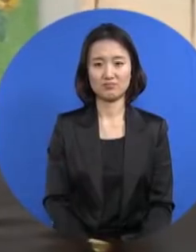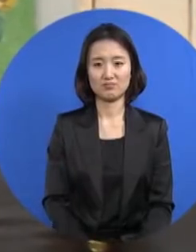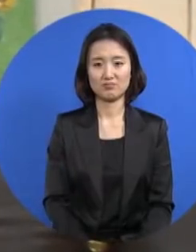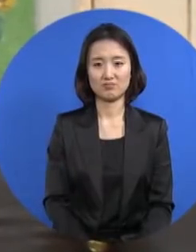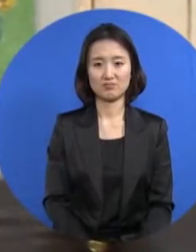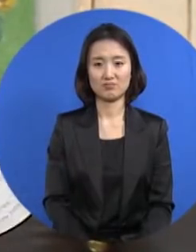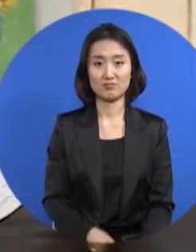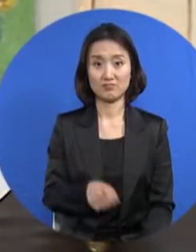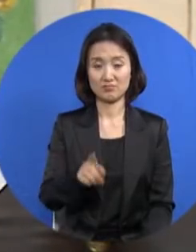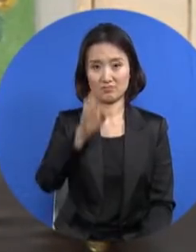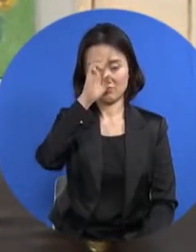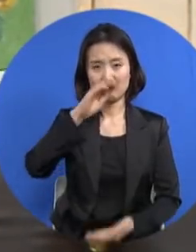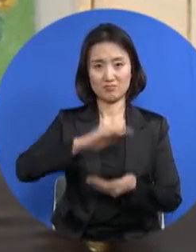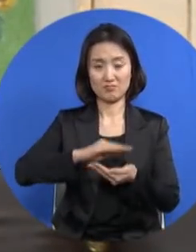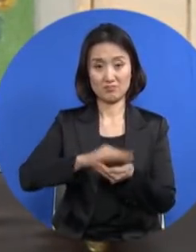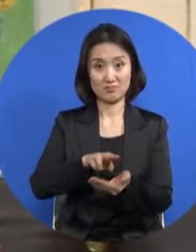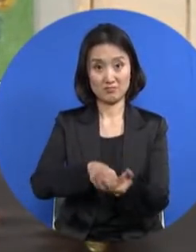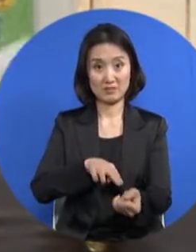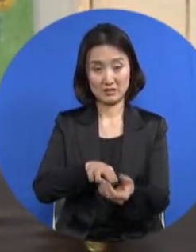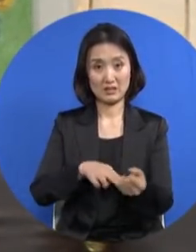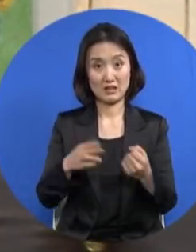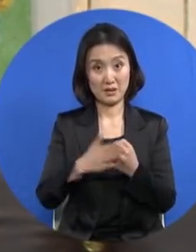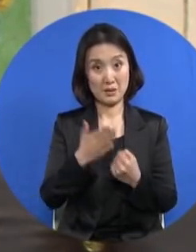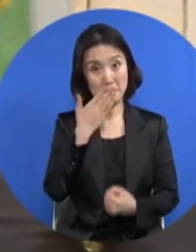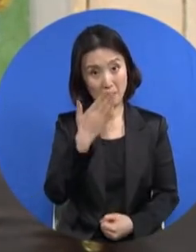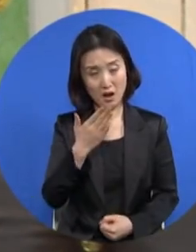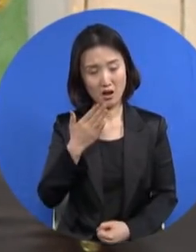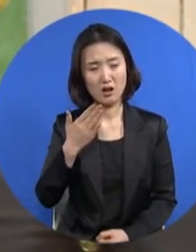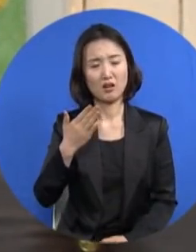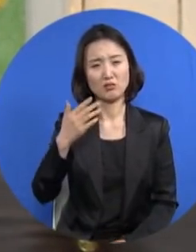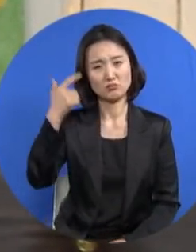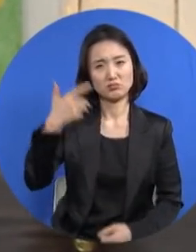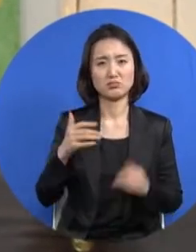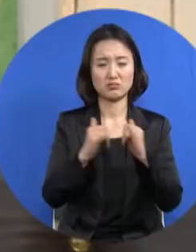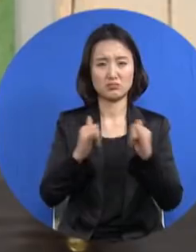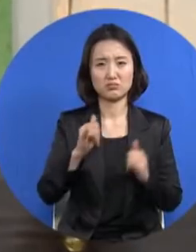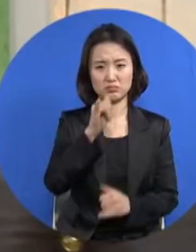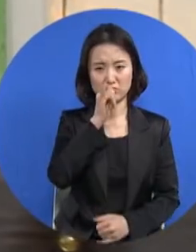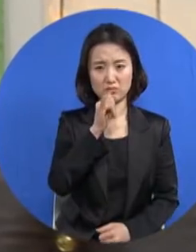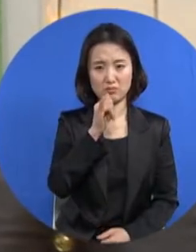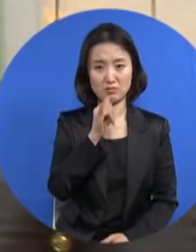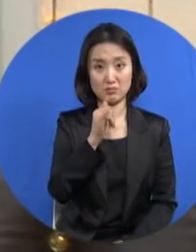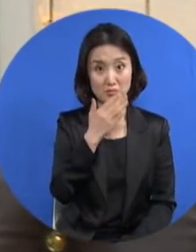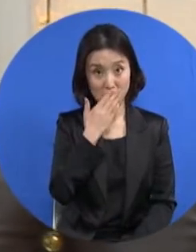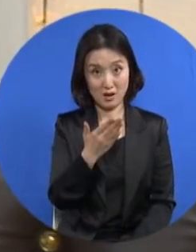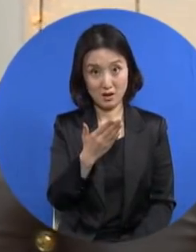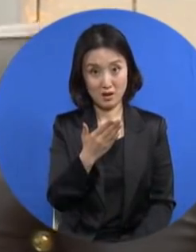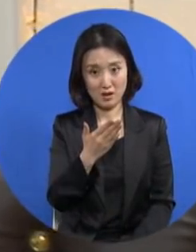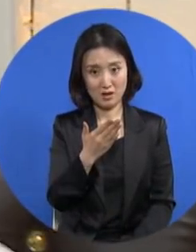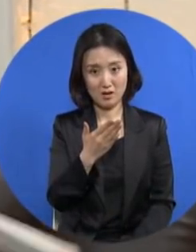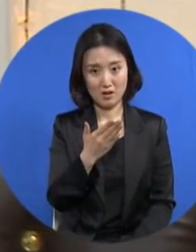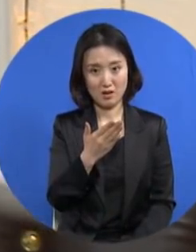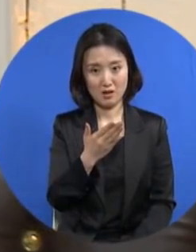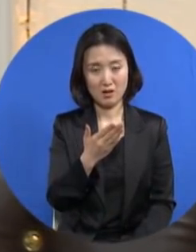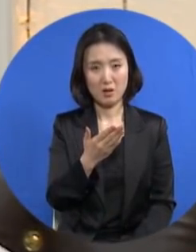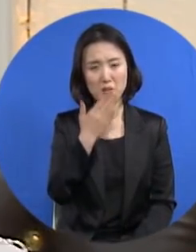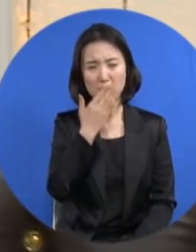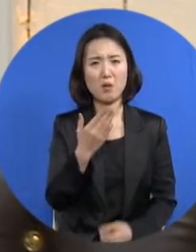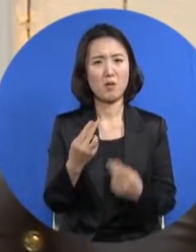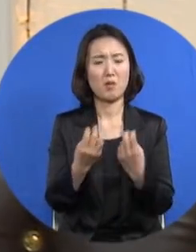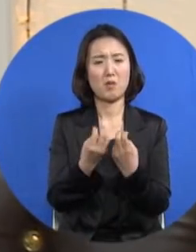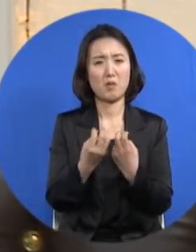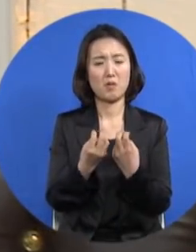그게 도시락 파서도 가능하냐고 많이들 말씀해 주시거든요. 가능할까요? 어떻게